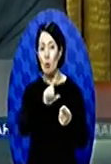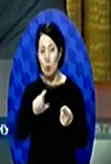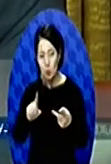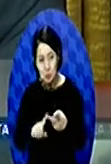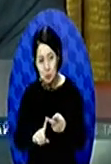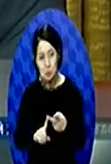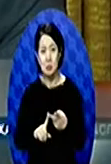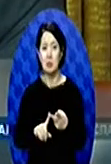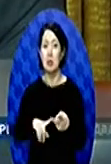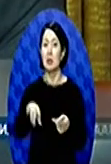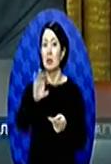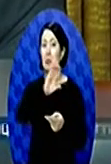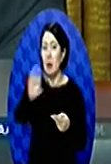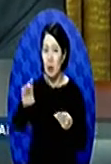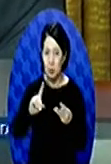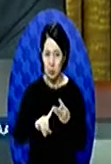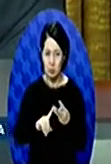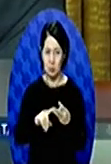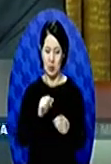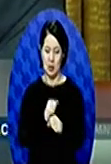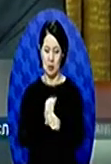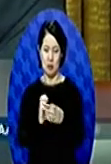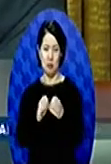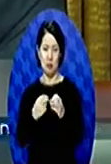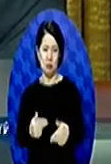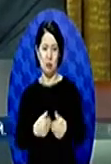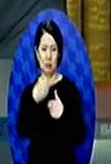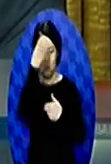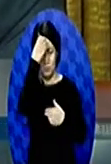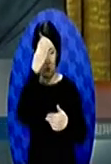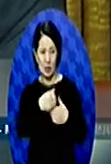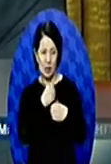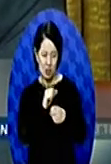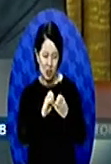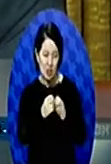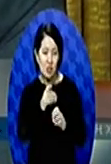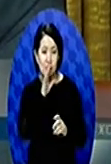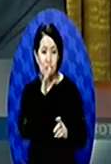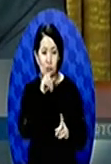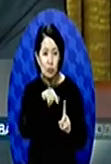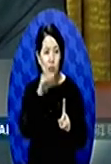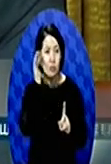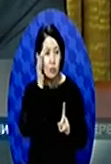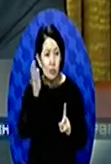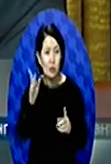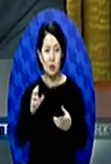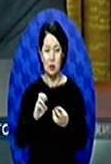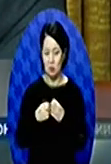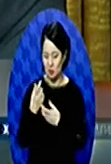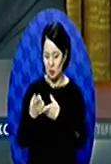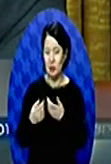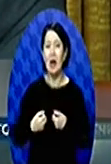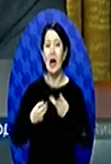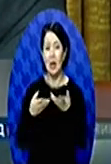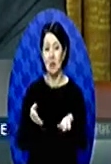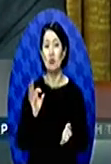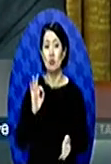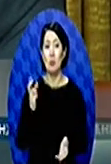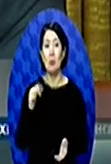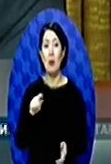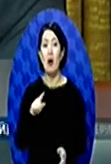аж ахуй нэгж байгууллагуудаар гүйцэтгүүлэх ийм бодлогын томьёолыг бид ер нь гаргасан зүг байна.